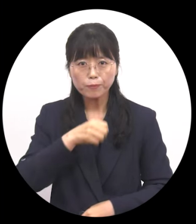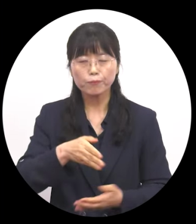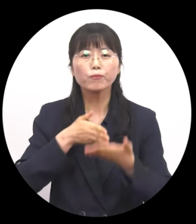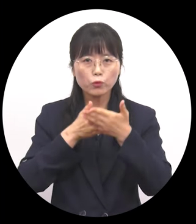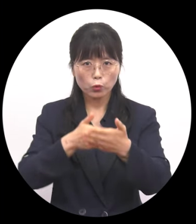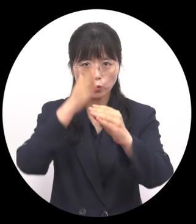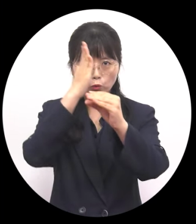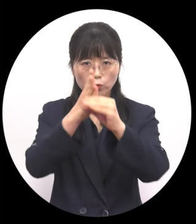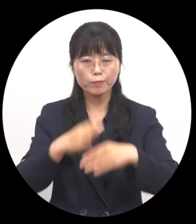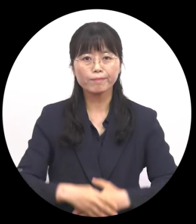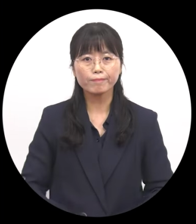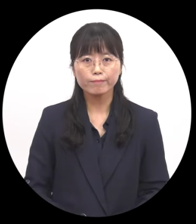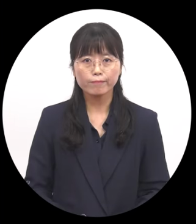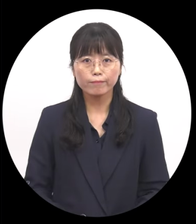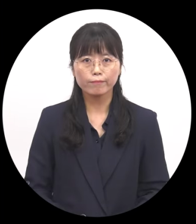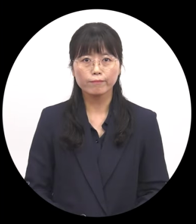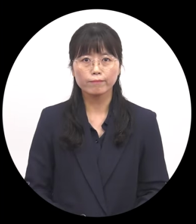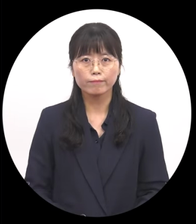요구하고 있습니다.